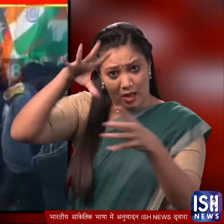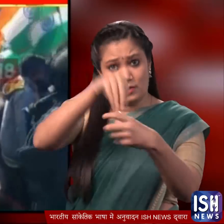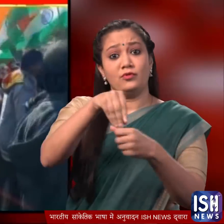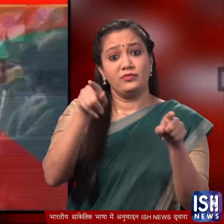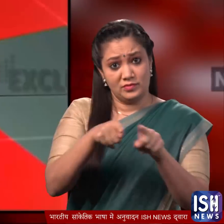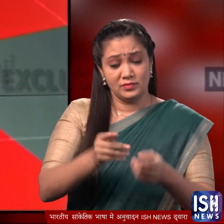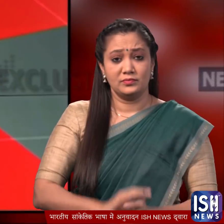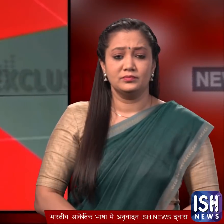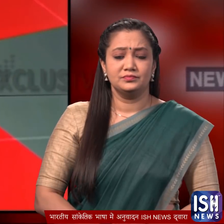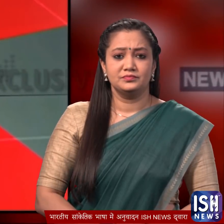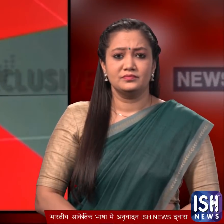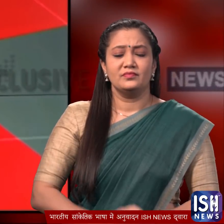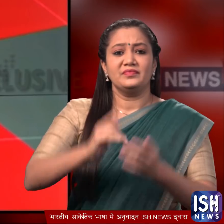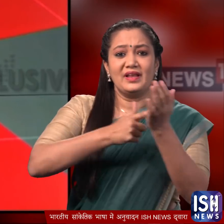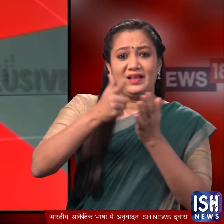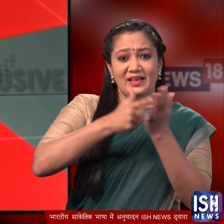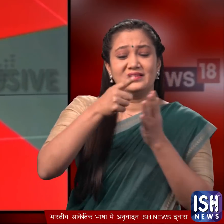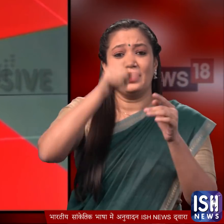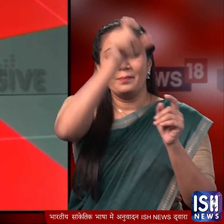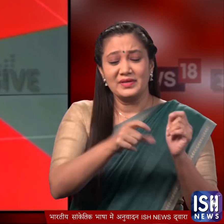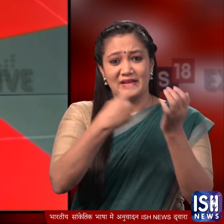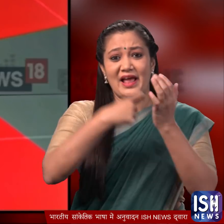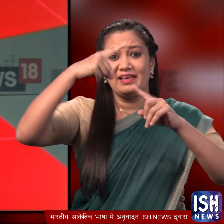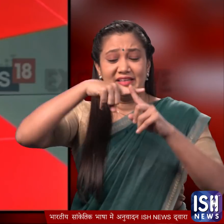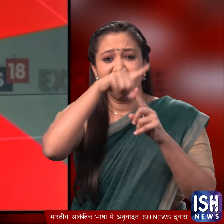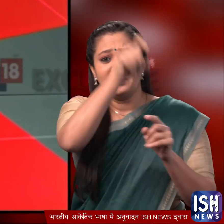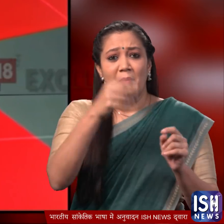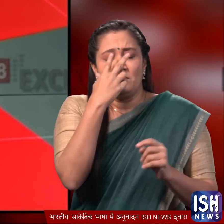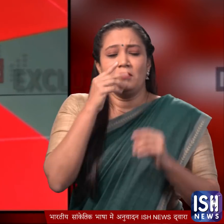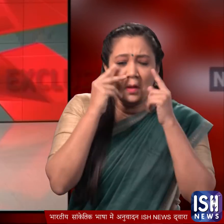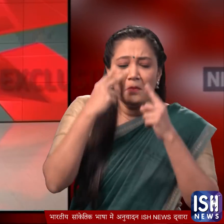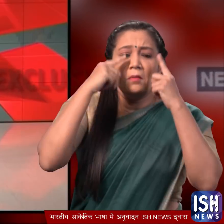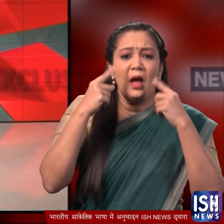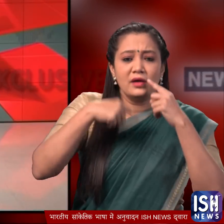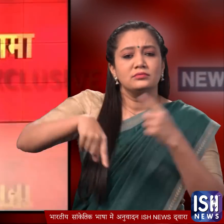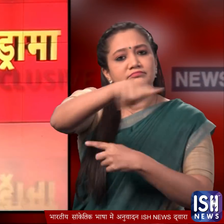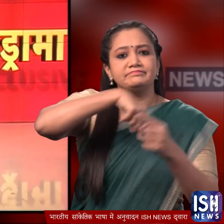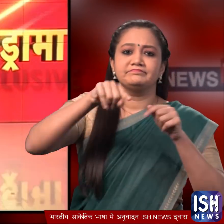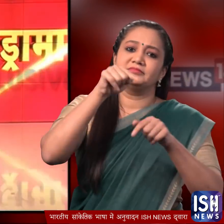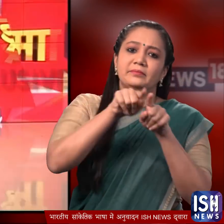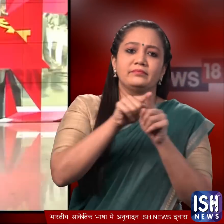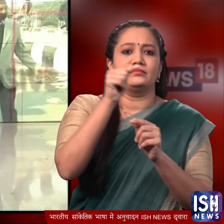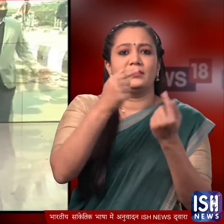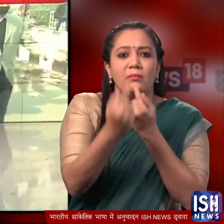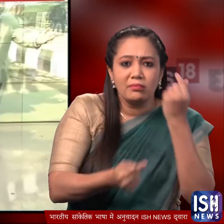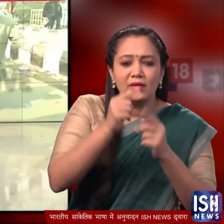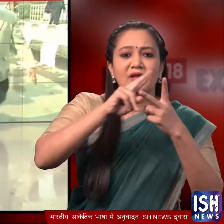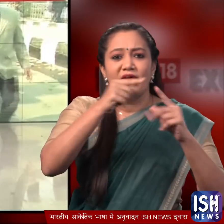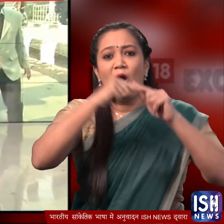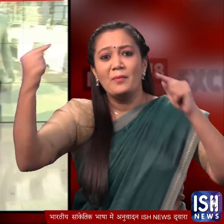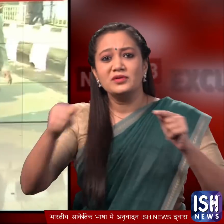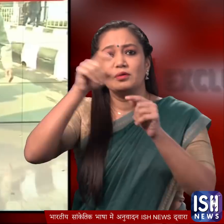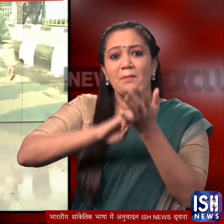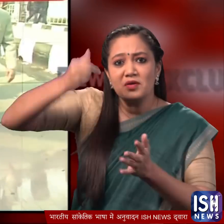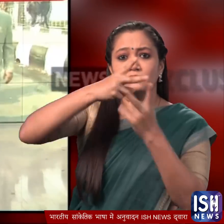रहे। किसान नेता राकेश टिकैत के भावुक होने के बाद गाजीपुर बॉर्डर पर सियासी ड्रामा शुरू हो गया, क्योंकि वहां कई विपक्षी पार्टियों